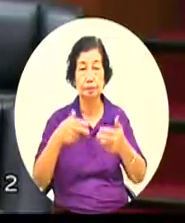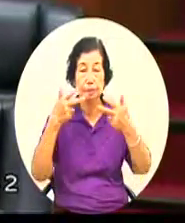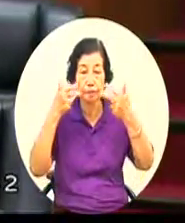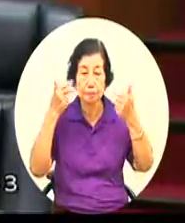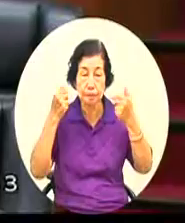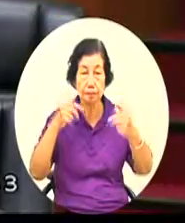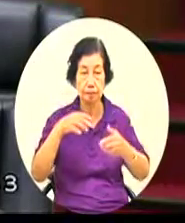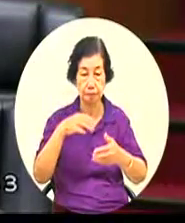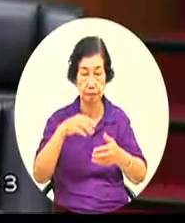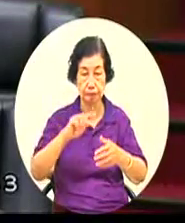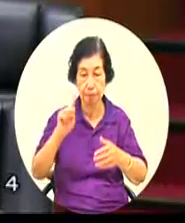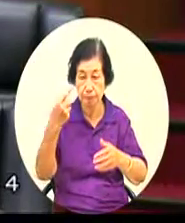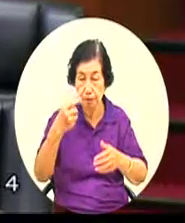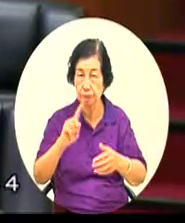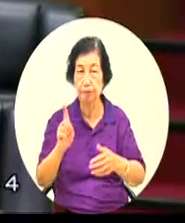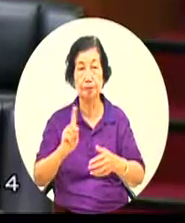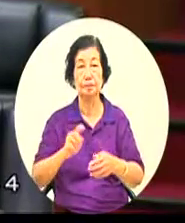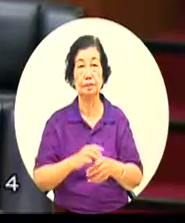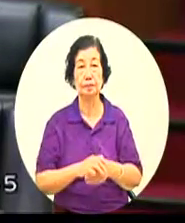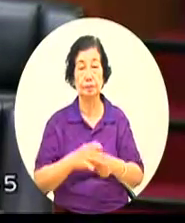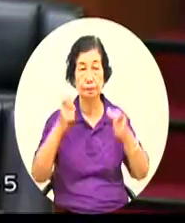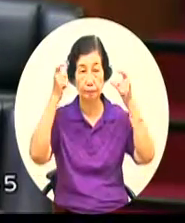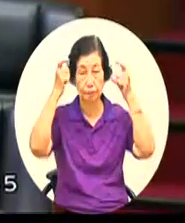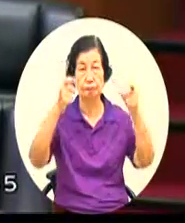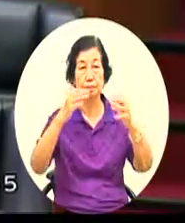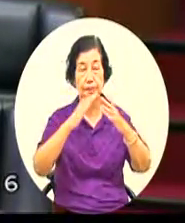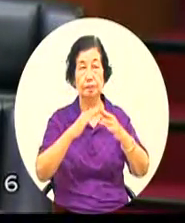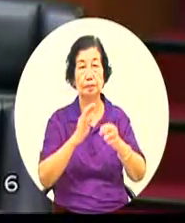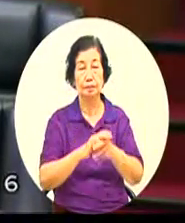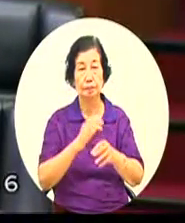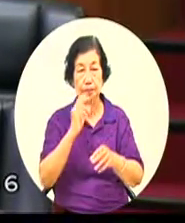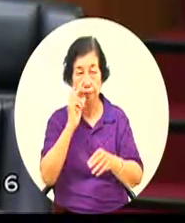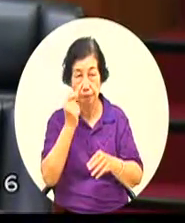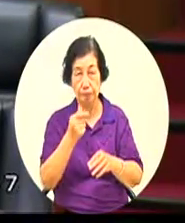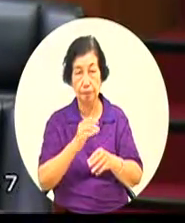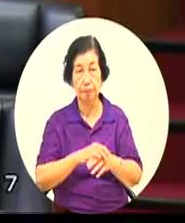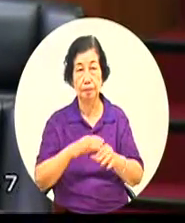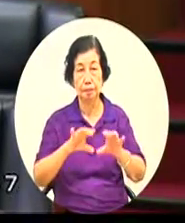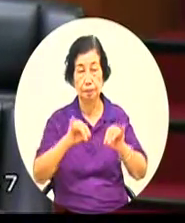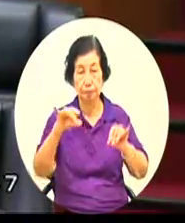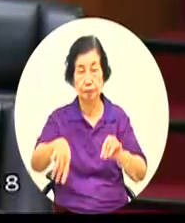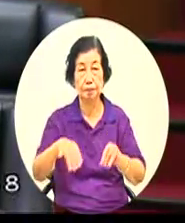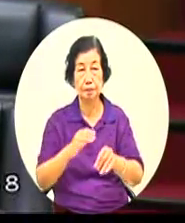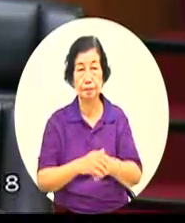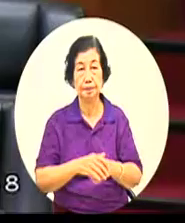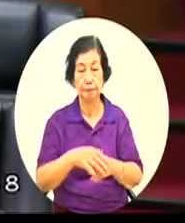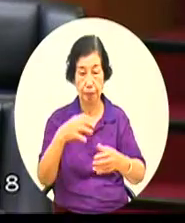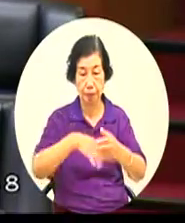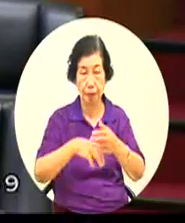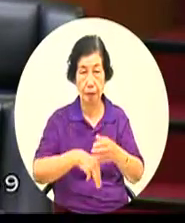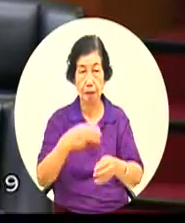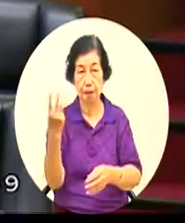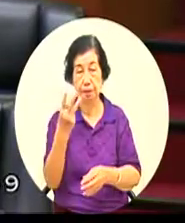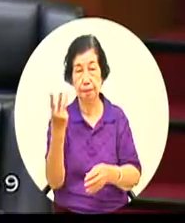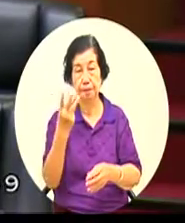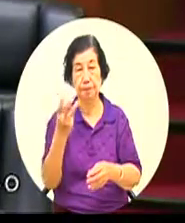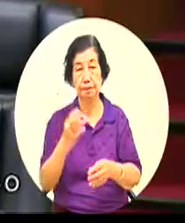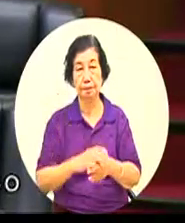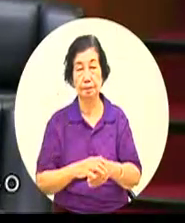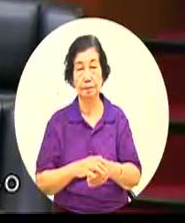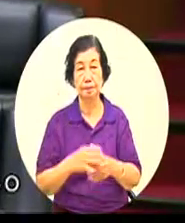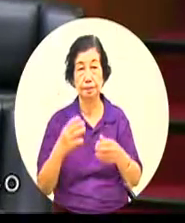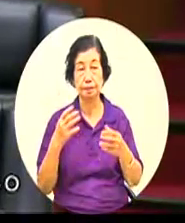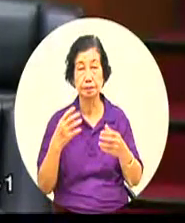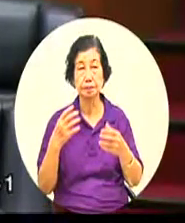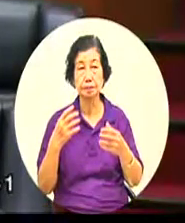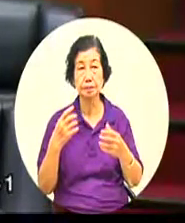才提到嘛，高雄市是比较特殊的一个地方了哈，不但有三个原乡，而且有特殊的族